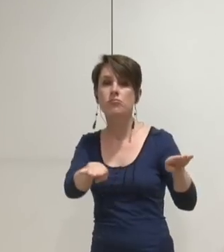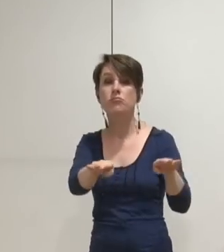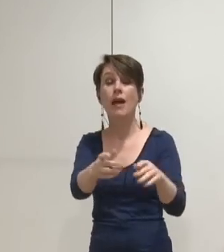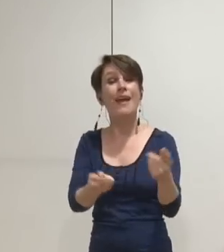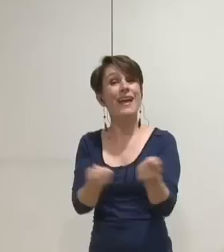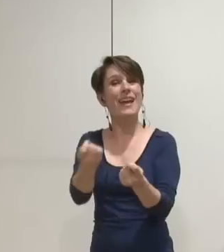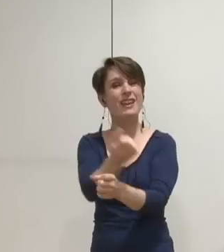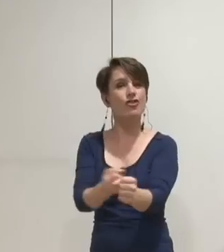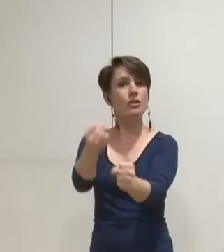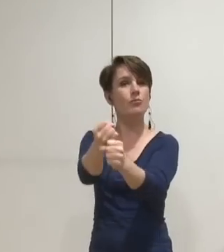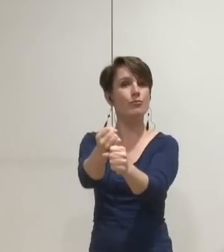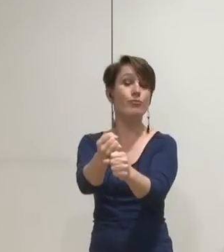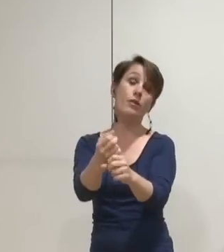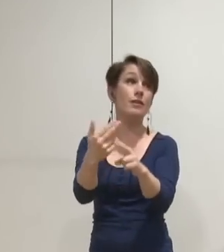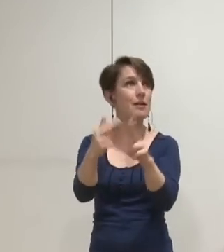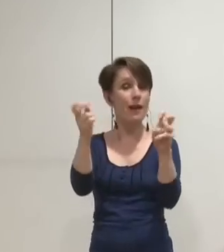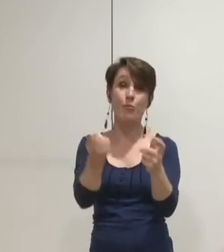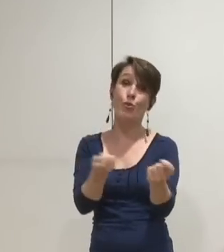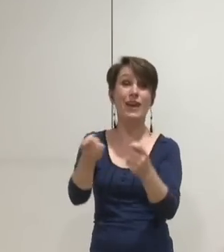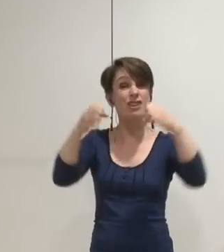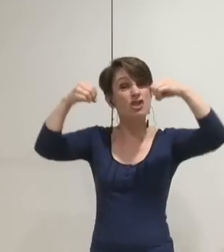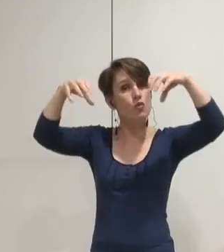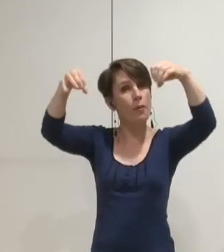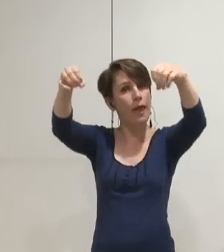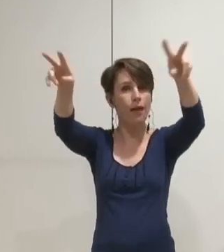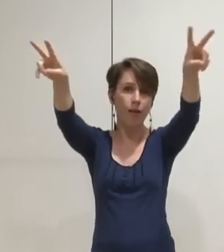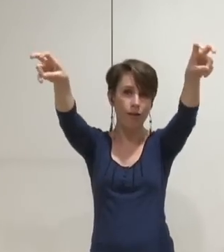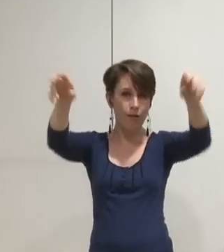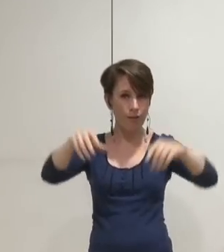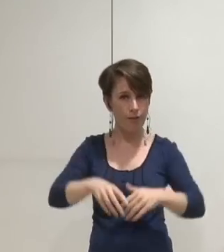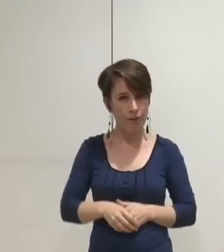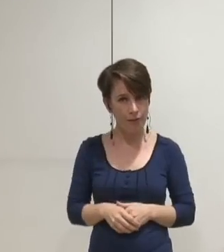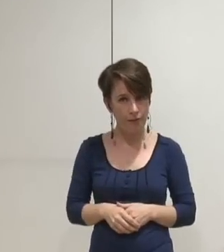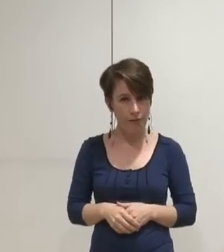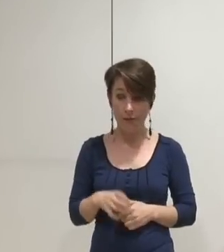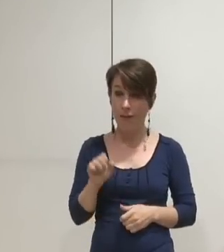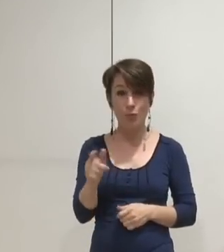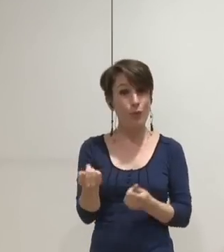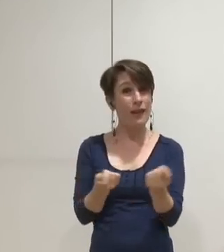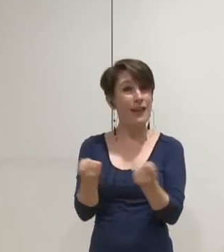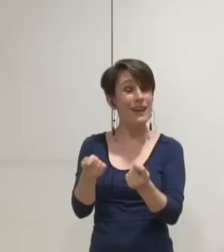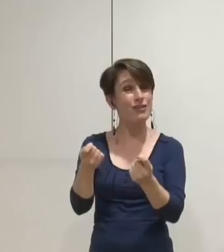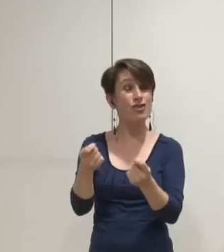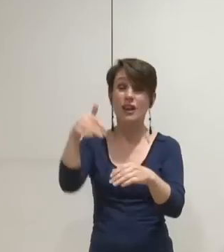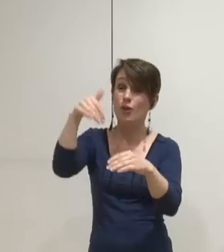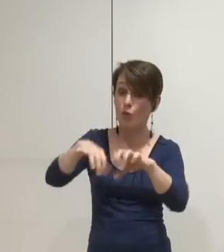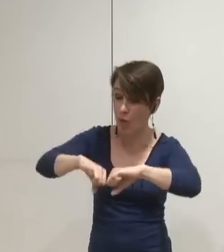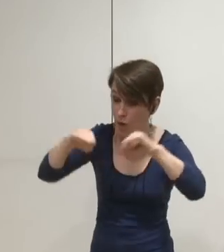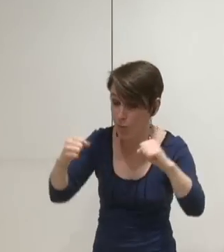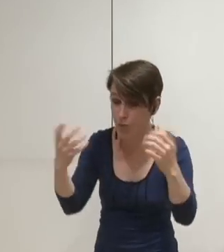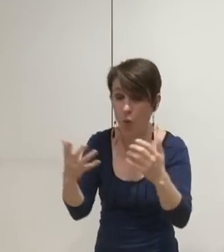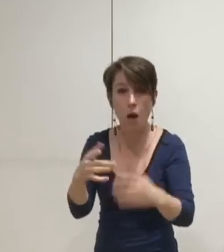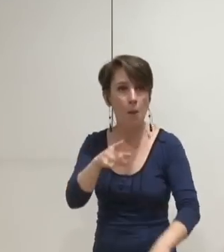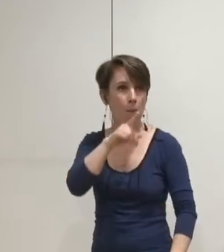marché régie nommée lumière de cette régie aucune mention ni à la prise de